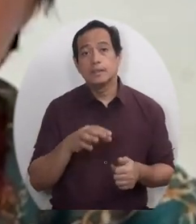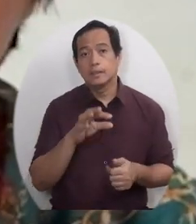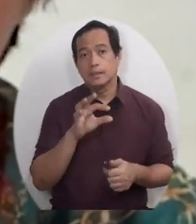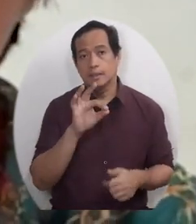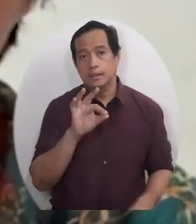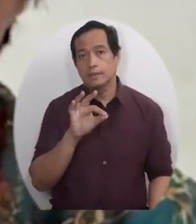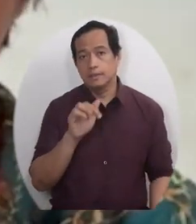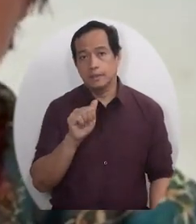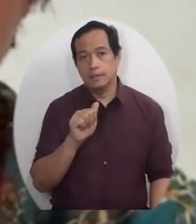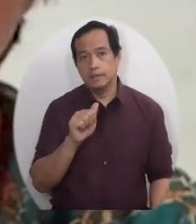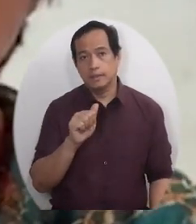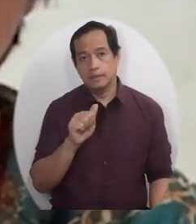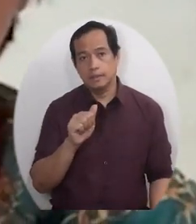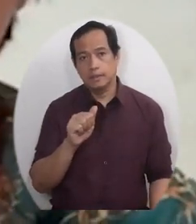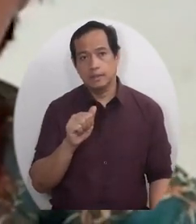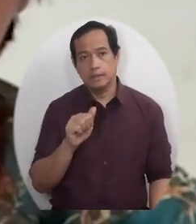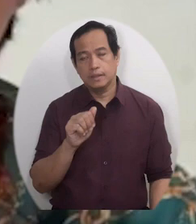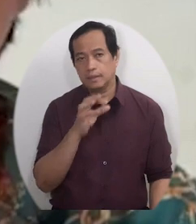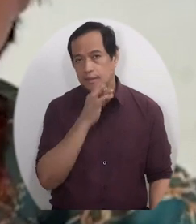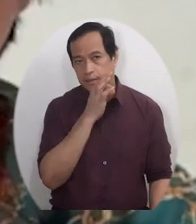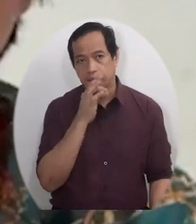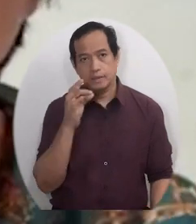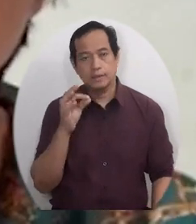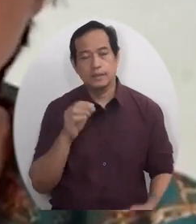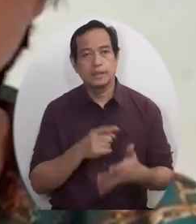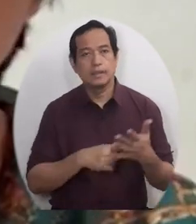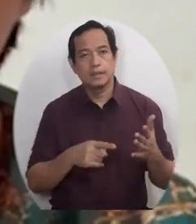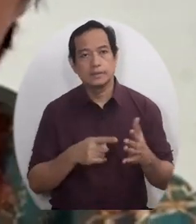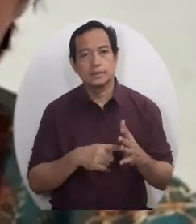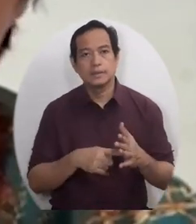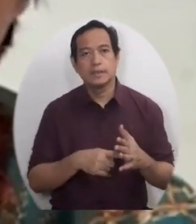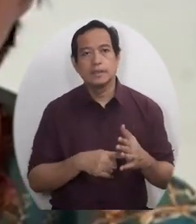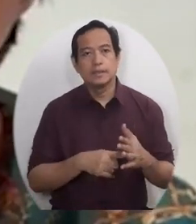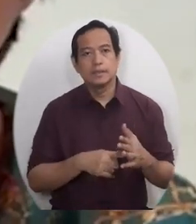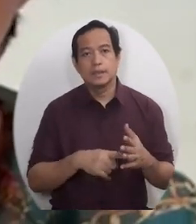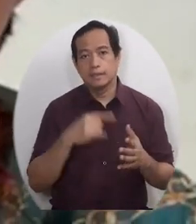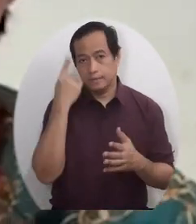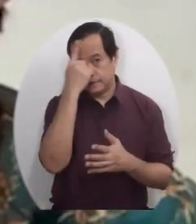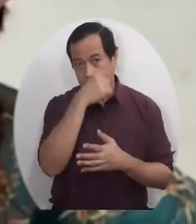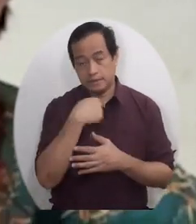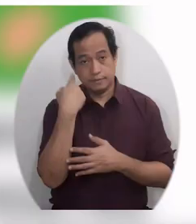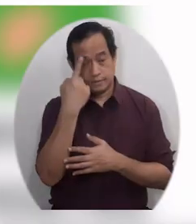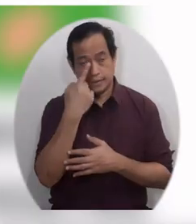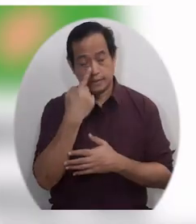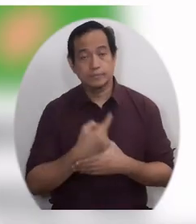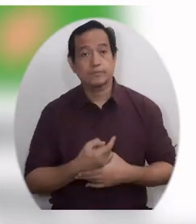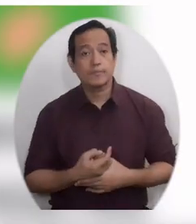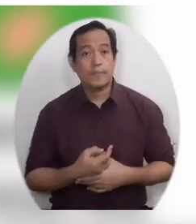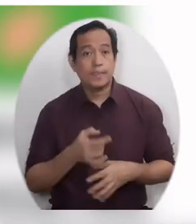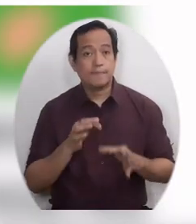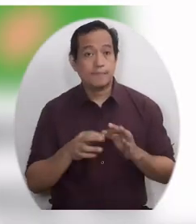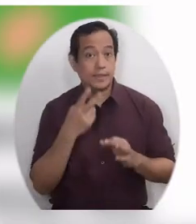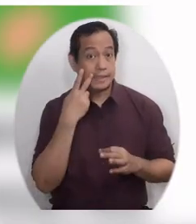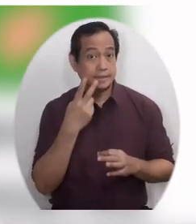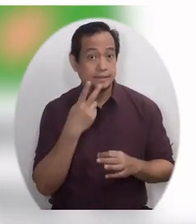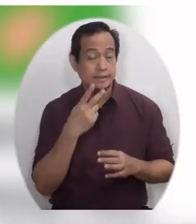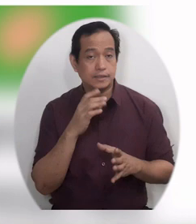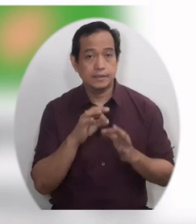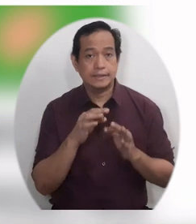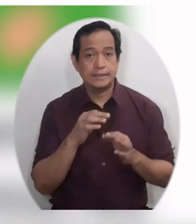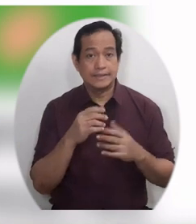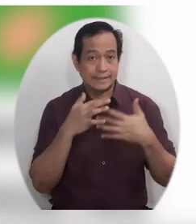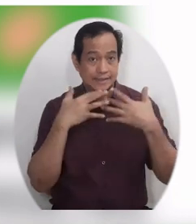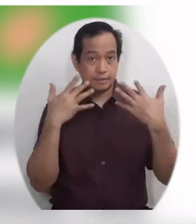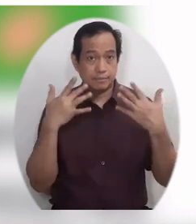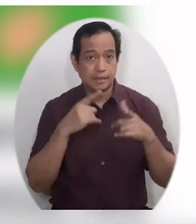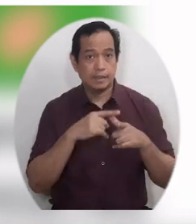F, face. Pag nakita nyo na yung mukha, no, sabihin mo, ngumiti ka po, nakita